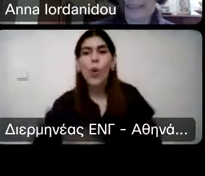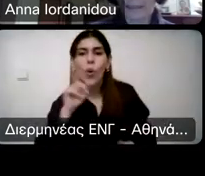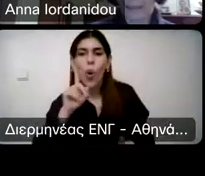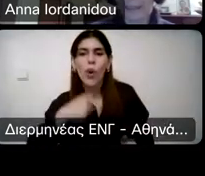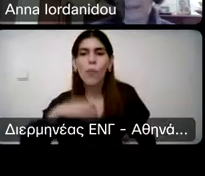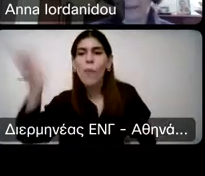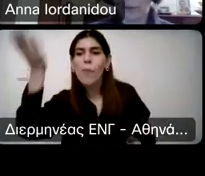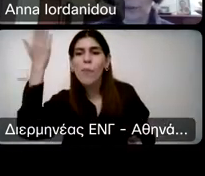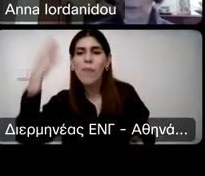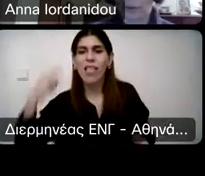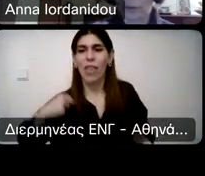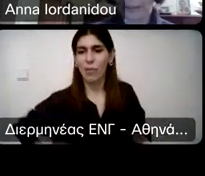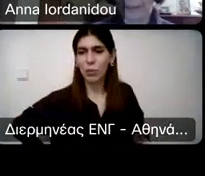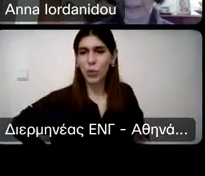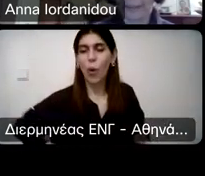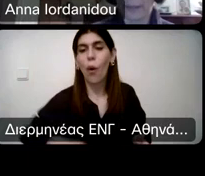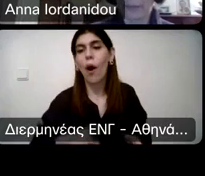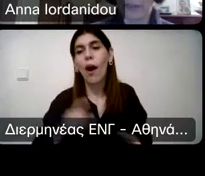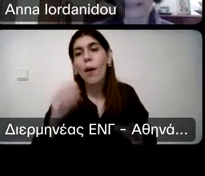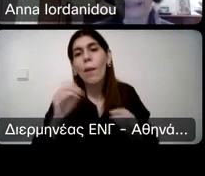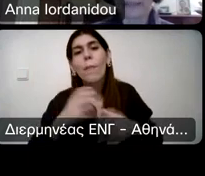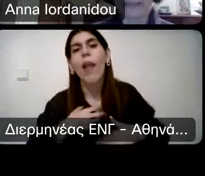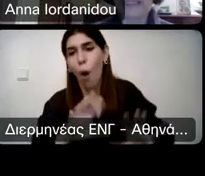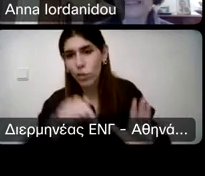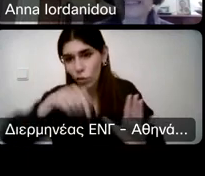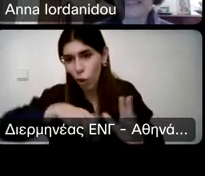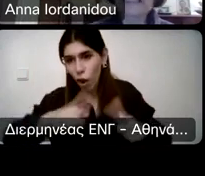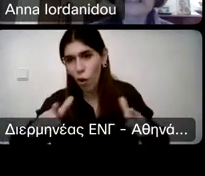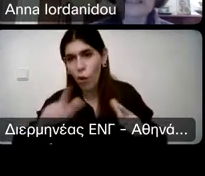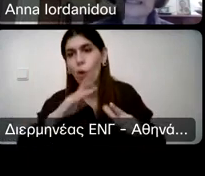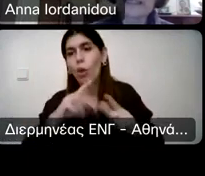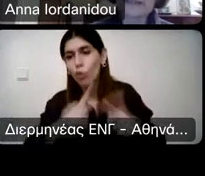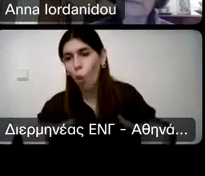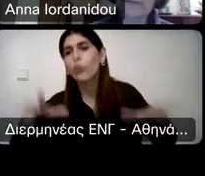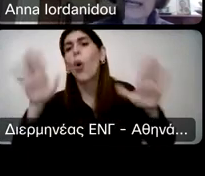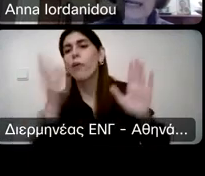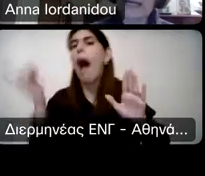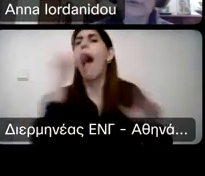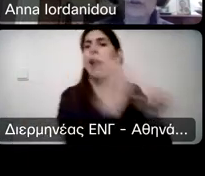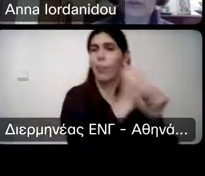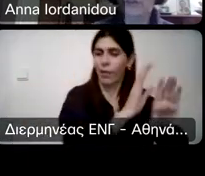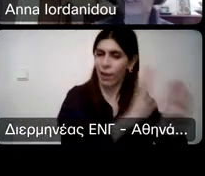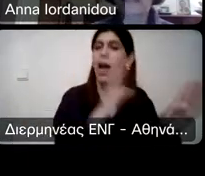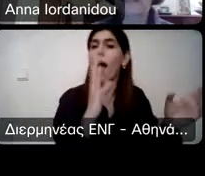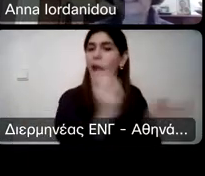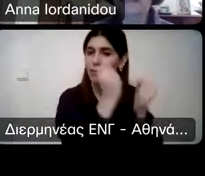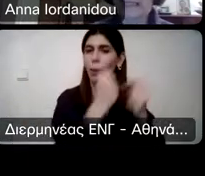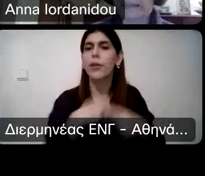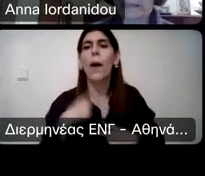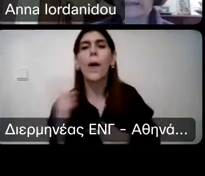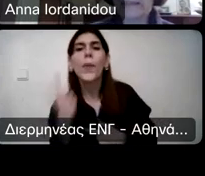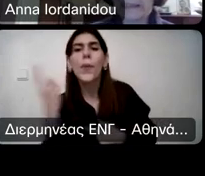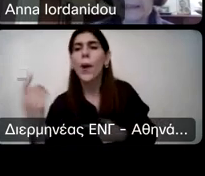μην ανησυχείτε, δεν έχει γίνει γλωσσολόγος, έχει πάει προς άλλη κατεύθυνση, ήτανε, μαμά, αυτός ο κύριος